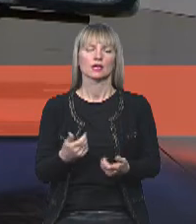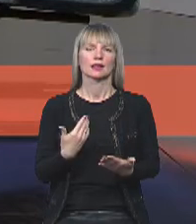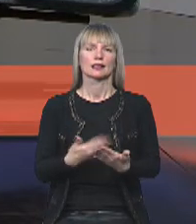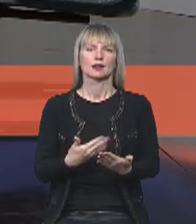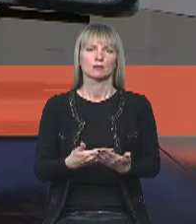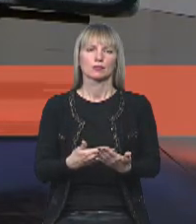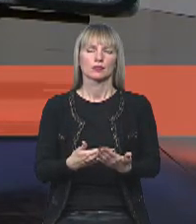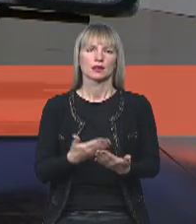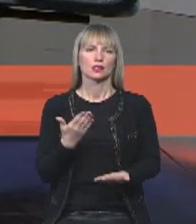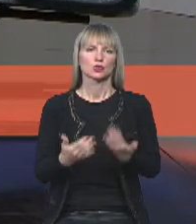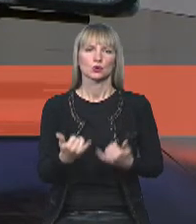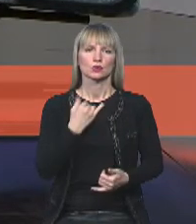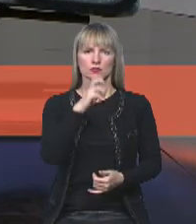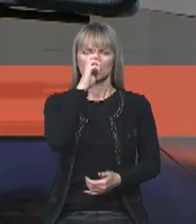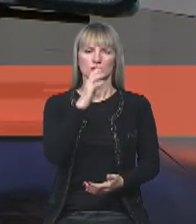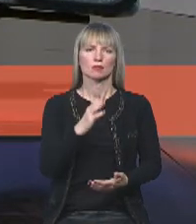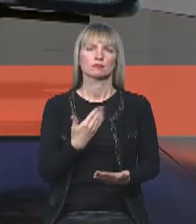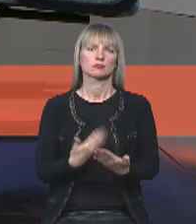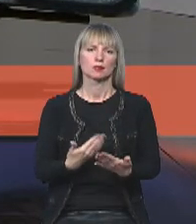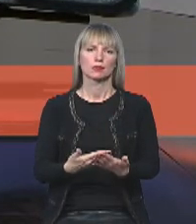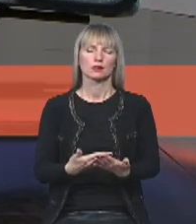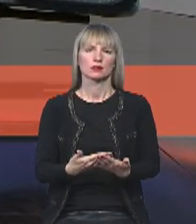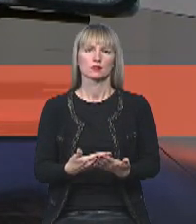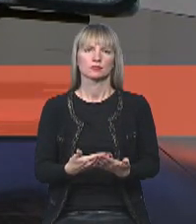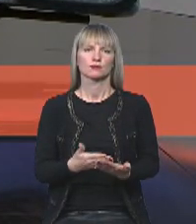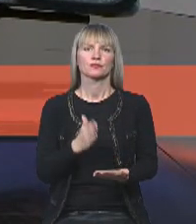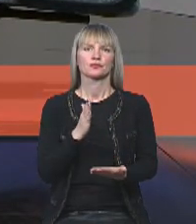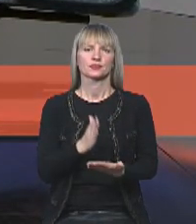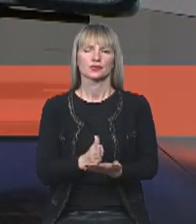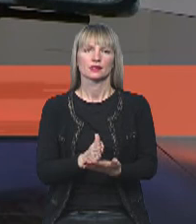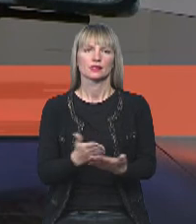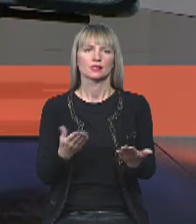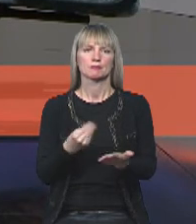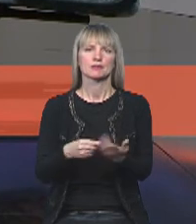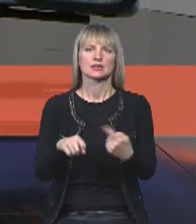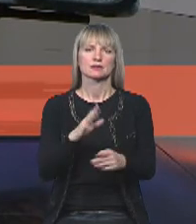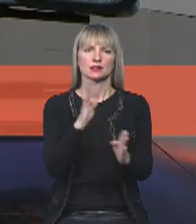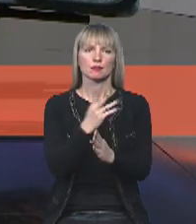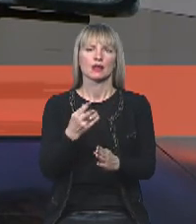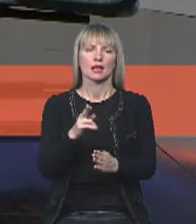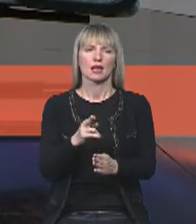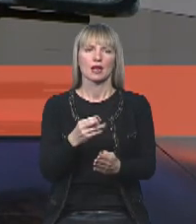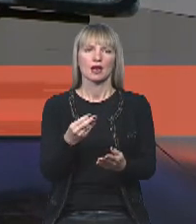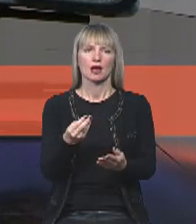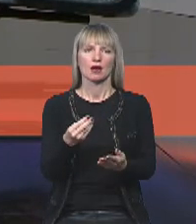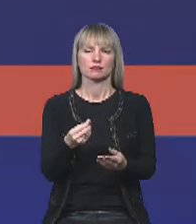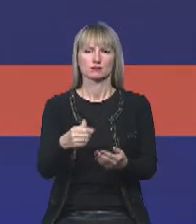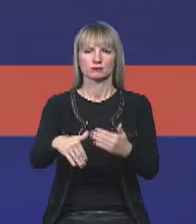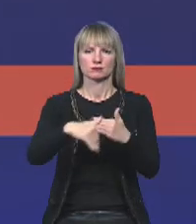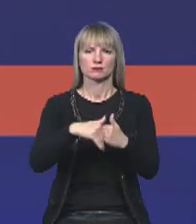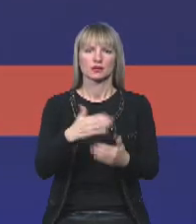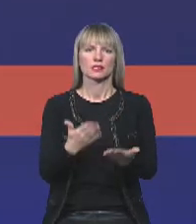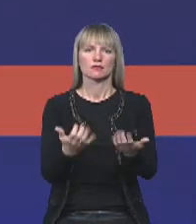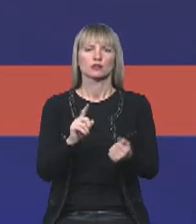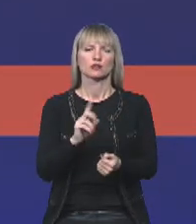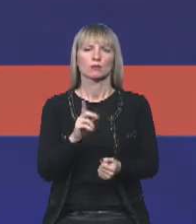Наприклад, навіть якщо у нас в державі умовно там є якийсь бізнес-клімат для інвесторів, але якщо взяти, що Філіп Моріс